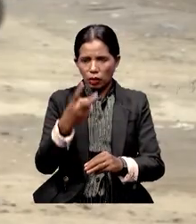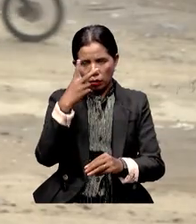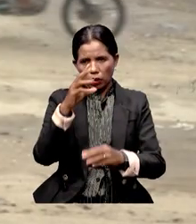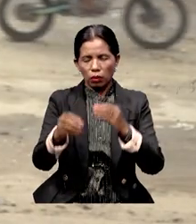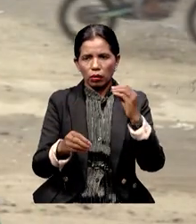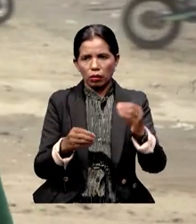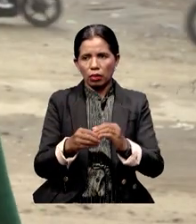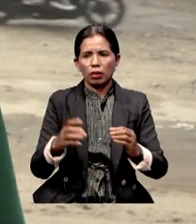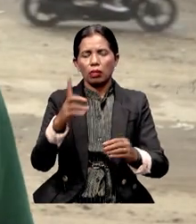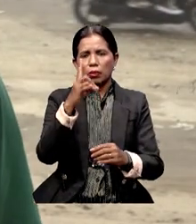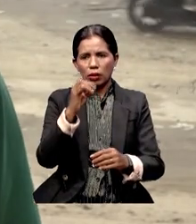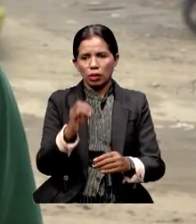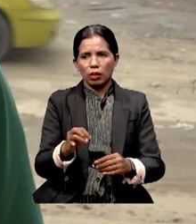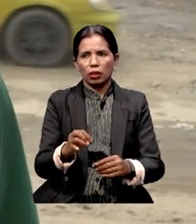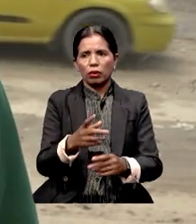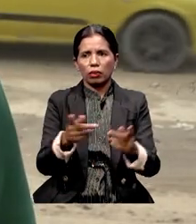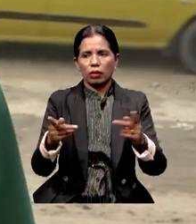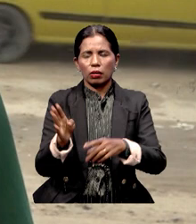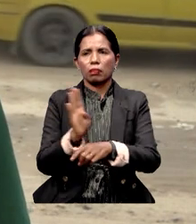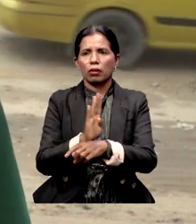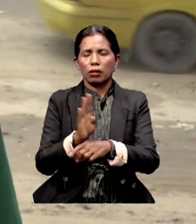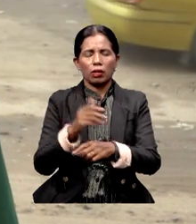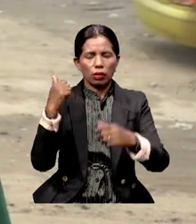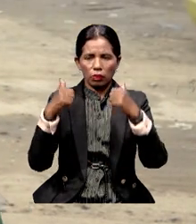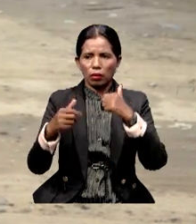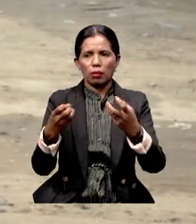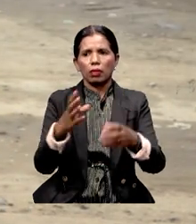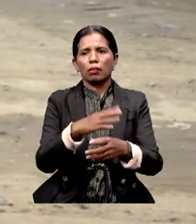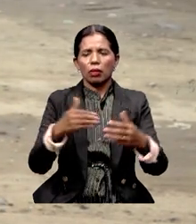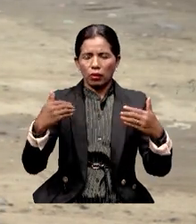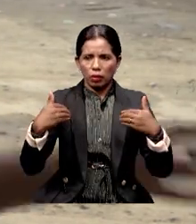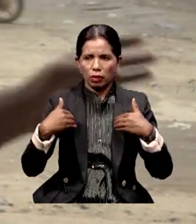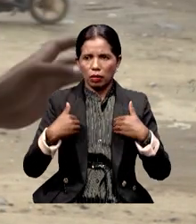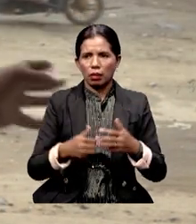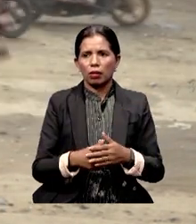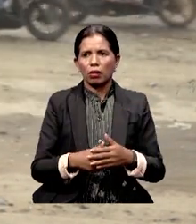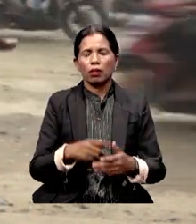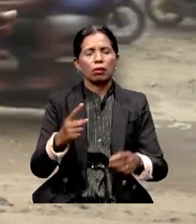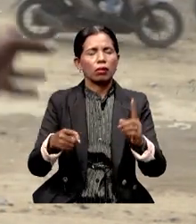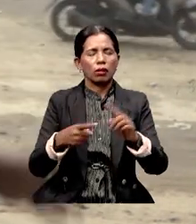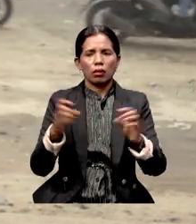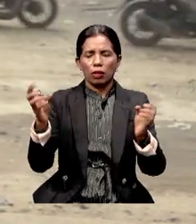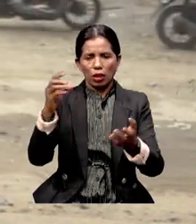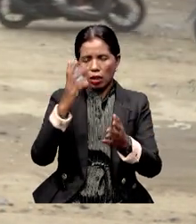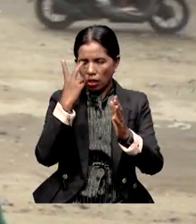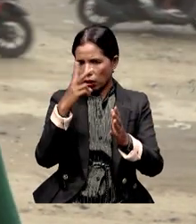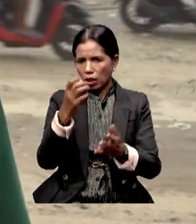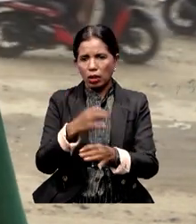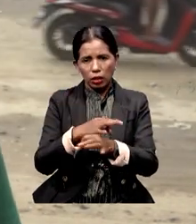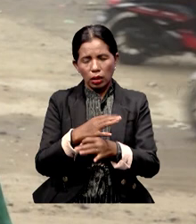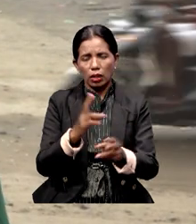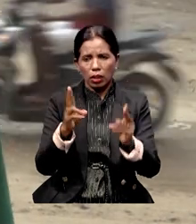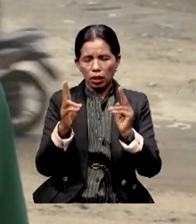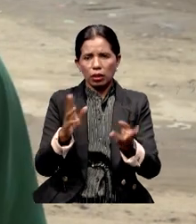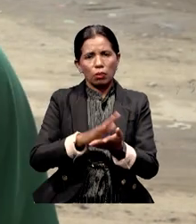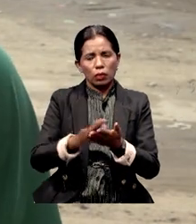un tamane kapital dili sentru ba negosio sentru ba aktividad de wei ne be makiha tama kon wei hira la tawa tensa un bedane idane se fo problema na